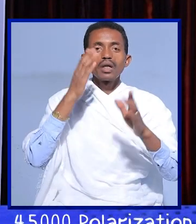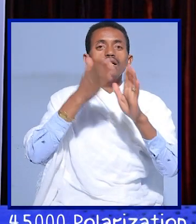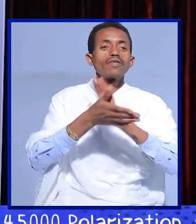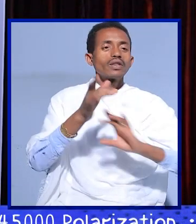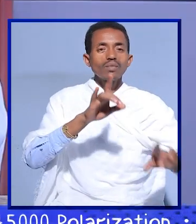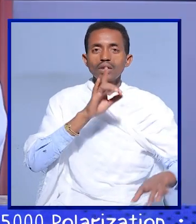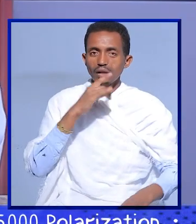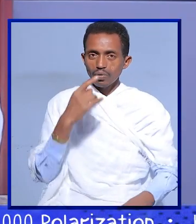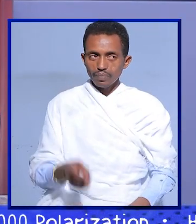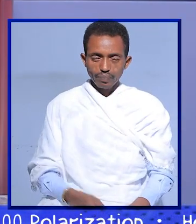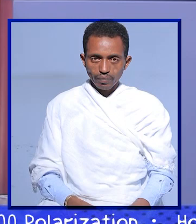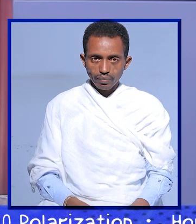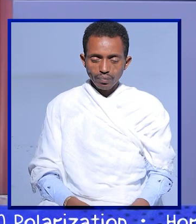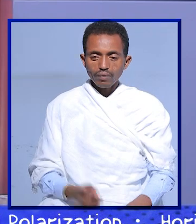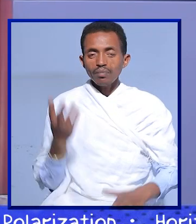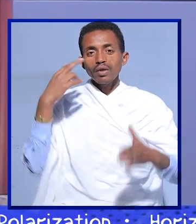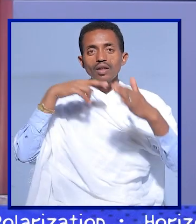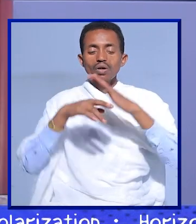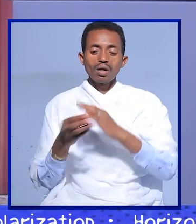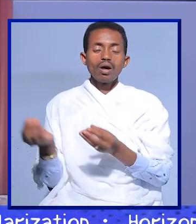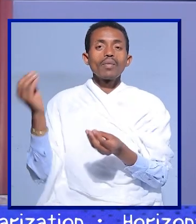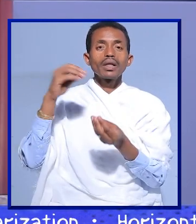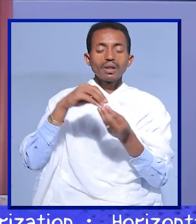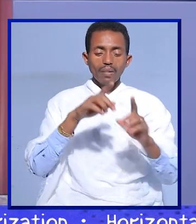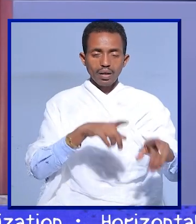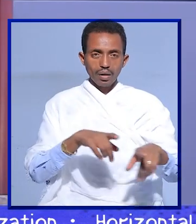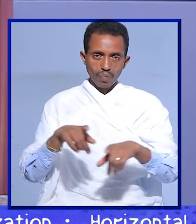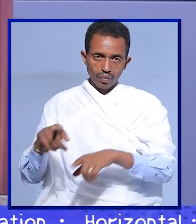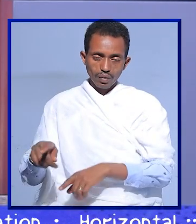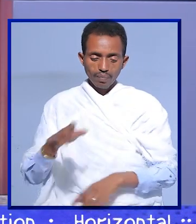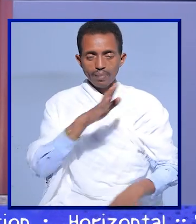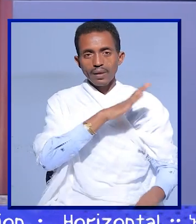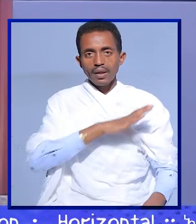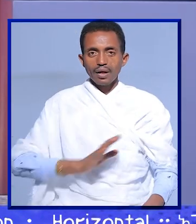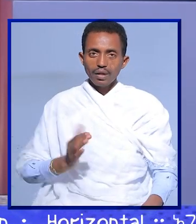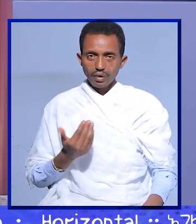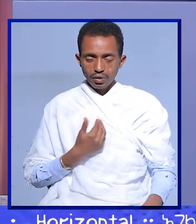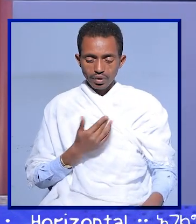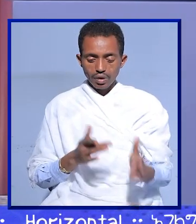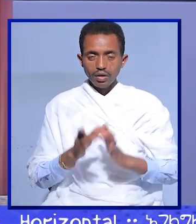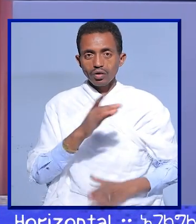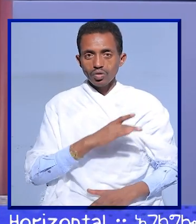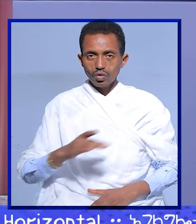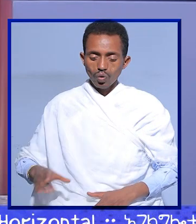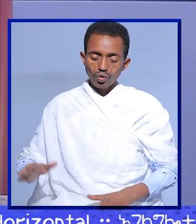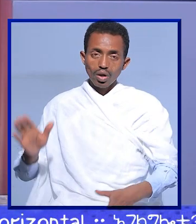ነው ብለናል። ከትንቢቱ በተጨማሪ ጌታችን ኢየሱስ ክርስቶስ